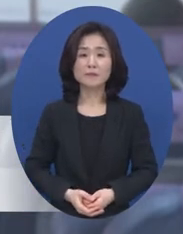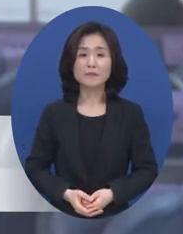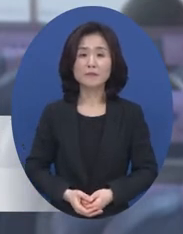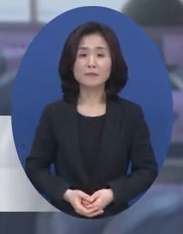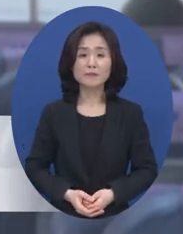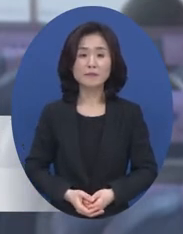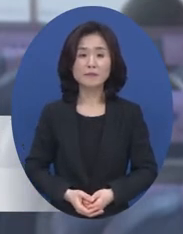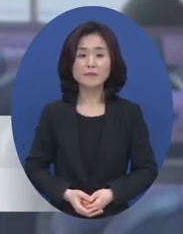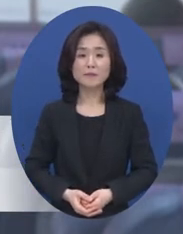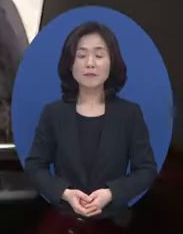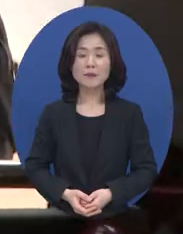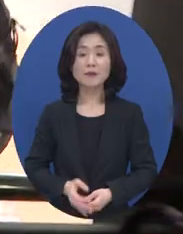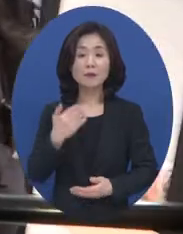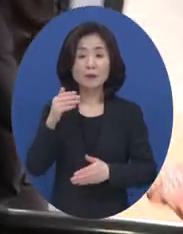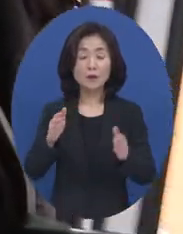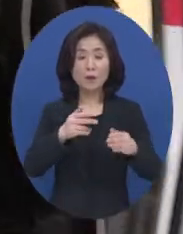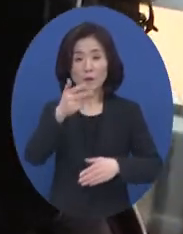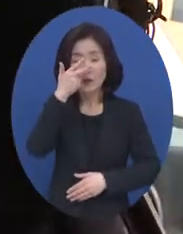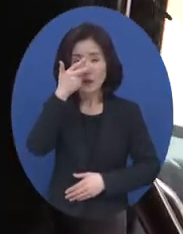취재했습니다.